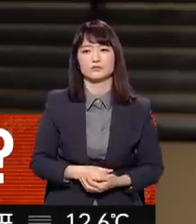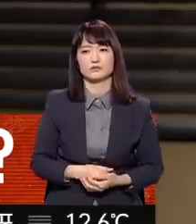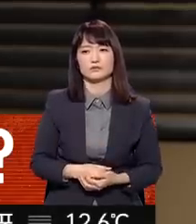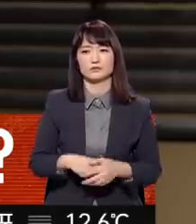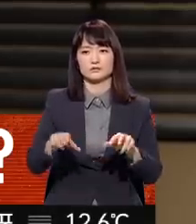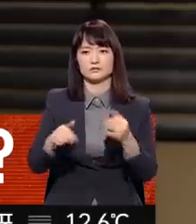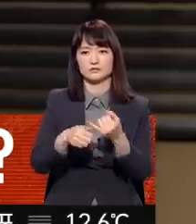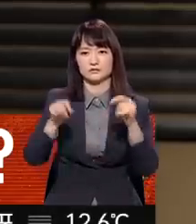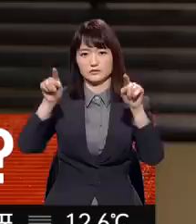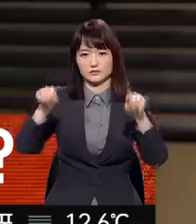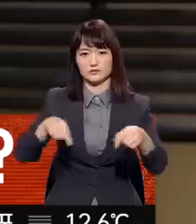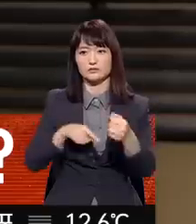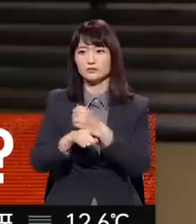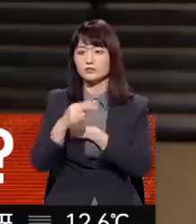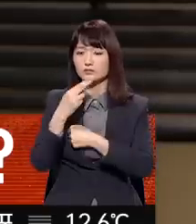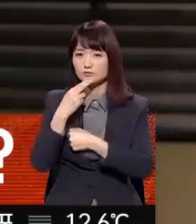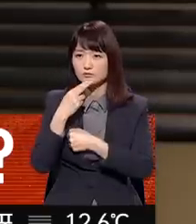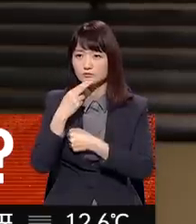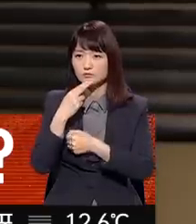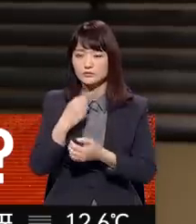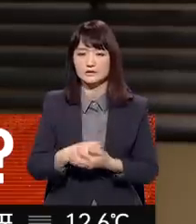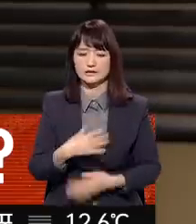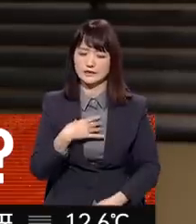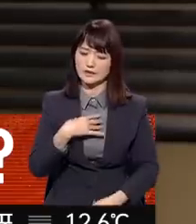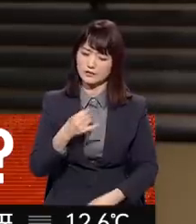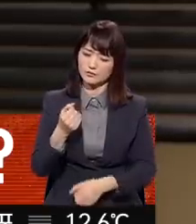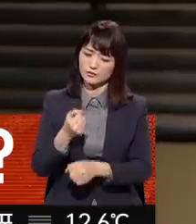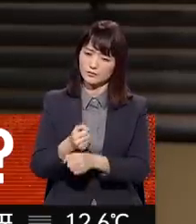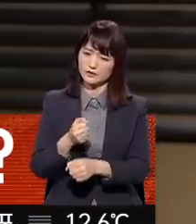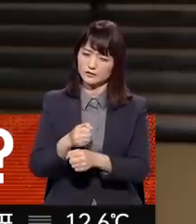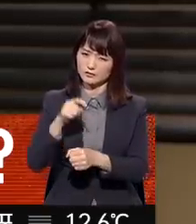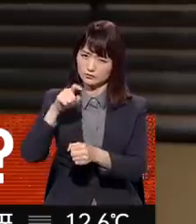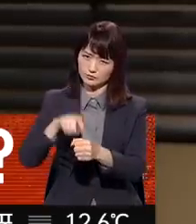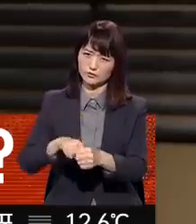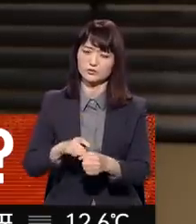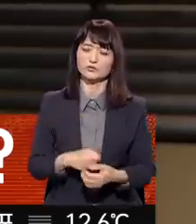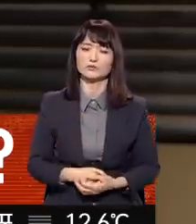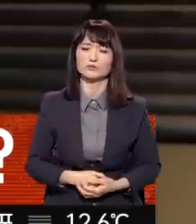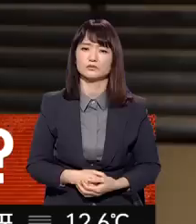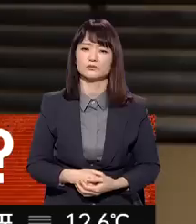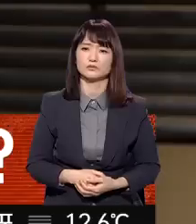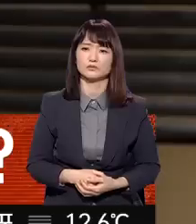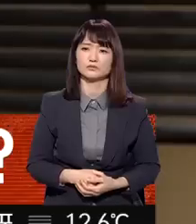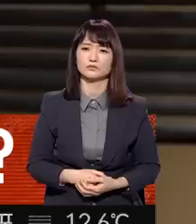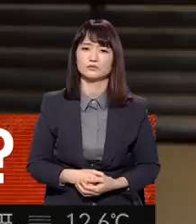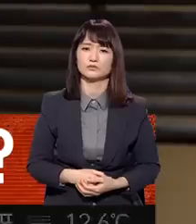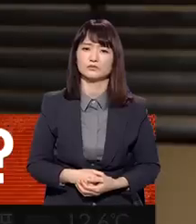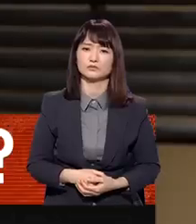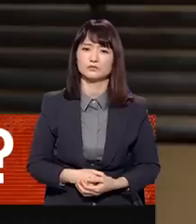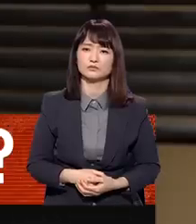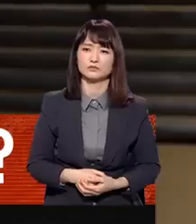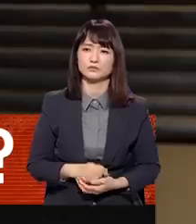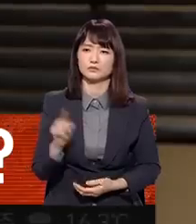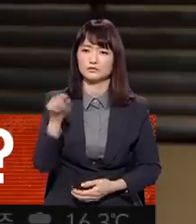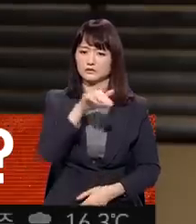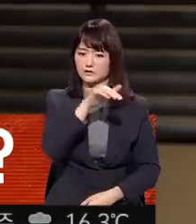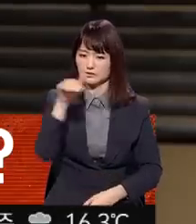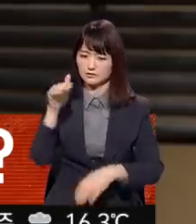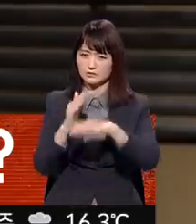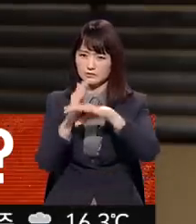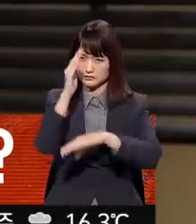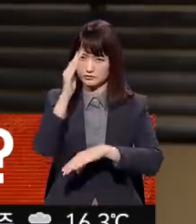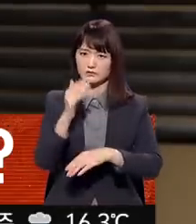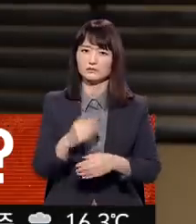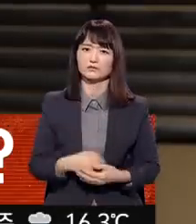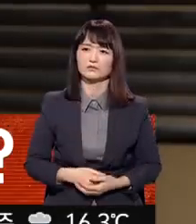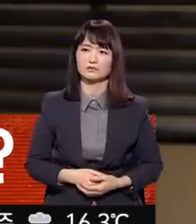이혼 사유가 없으니까 유책 사유를 만들기 위해서 하는 것 같기 때문에 제가 봤을 때는 어느 선을 지금 넘어간 거로